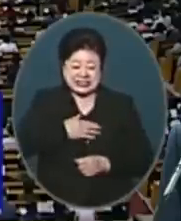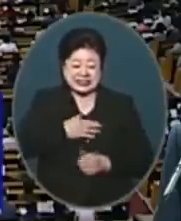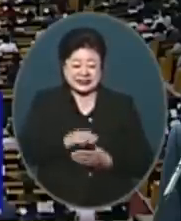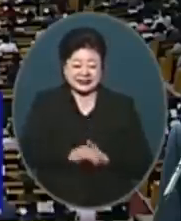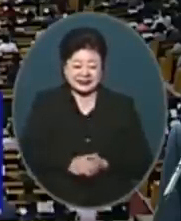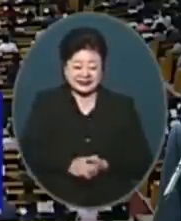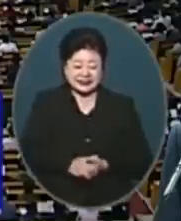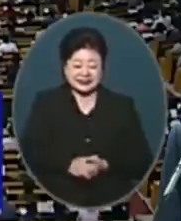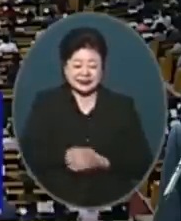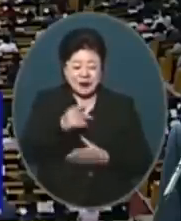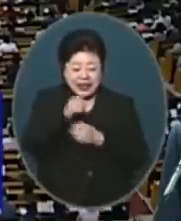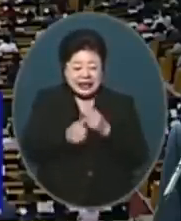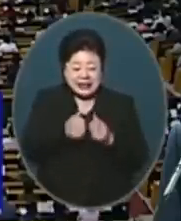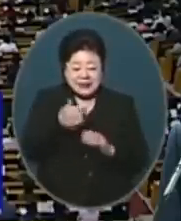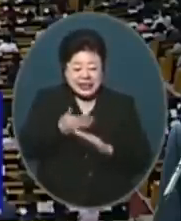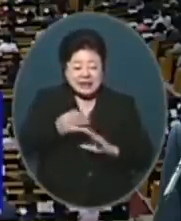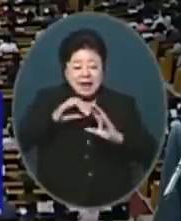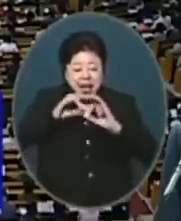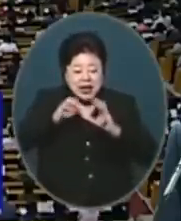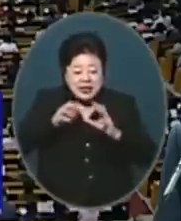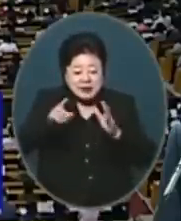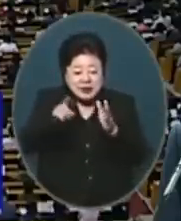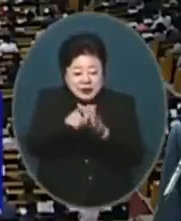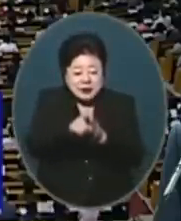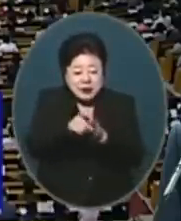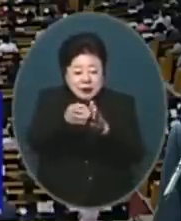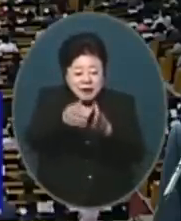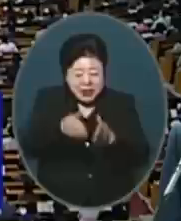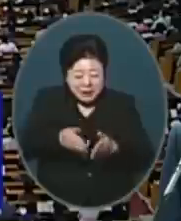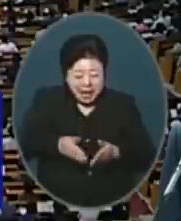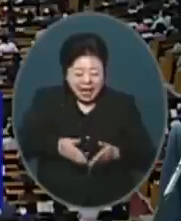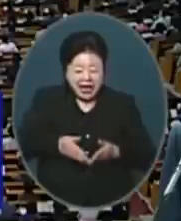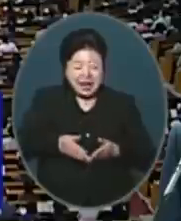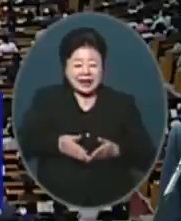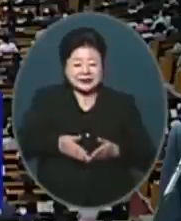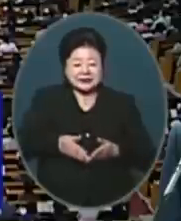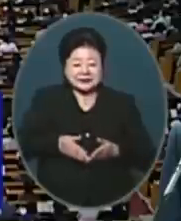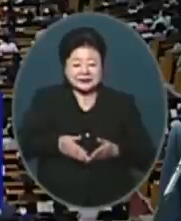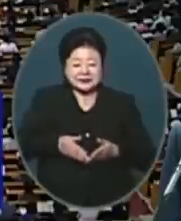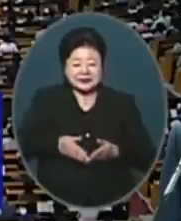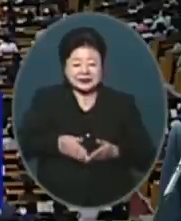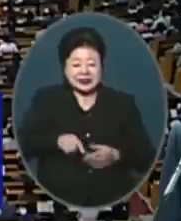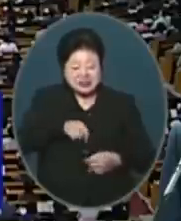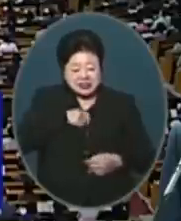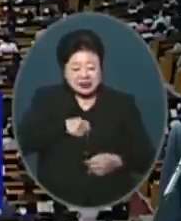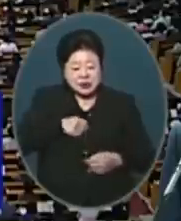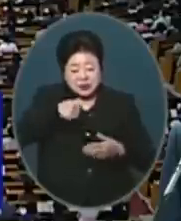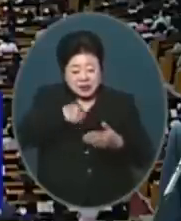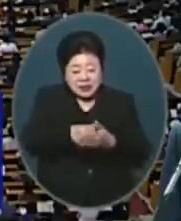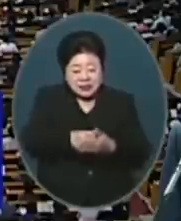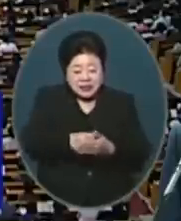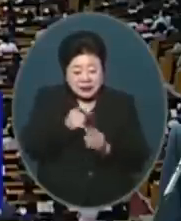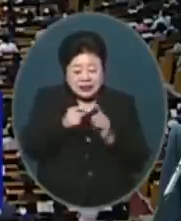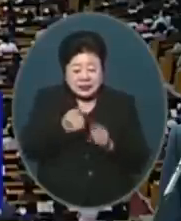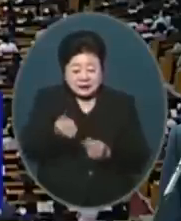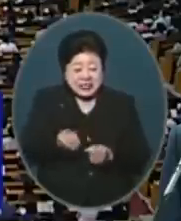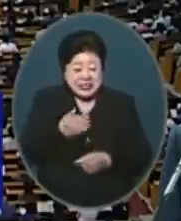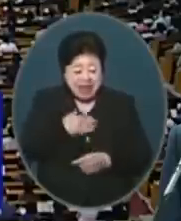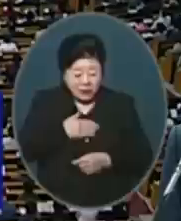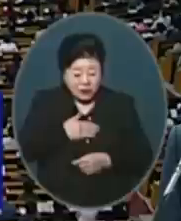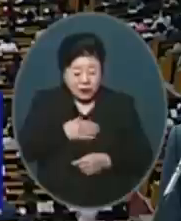알지이다. 또 하나님이 이방을 믿음으로 말미암아 의로 정하실 것을 성경에 미리